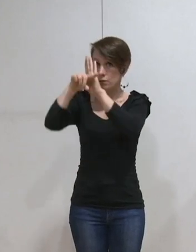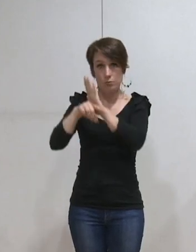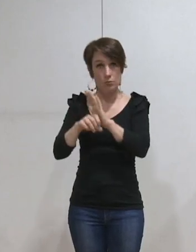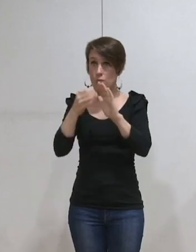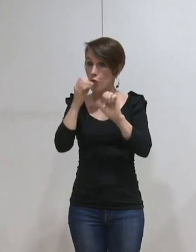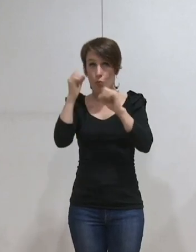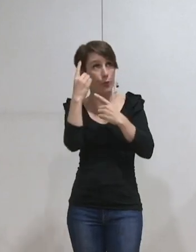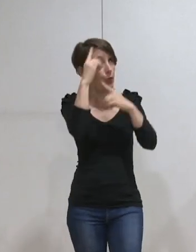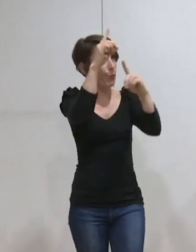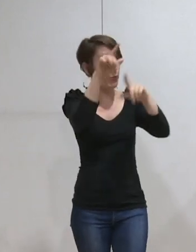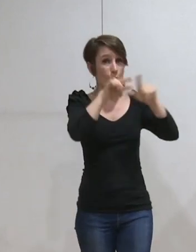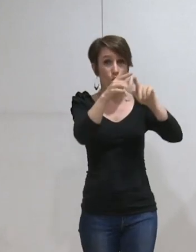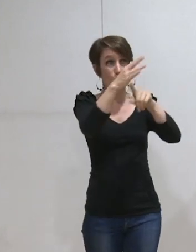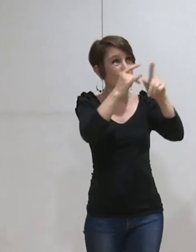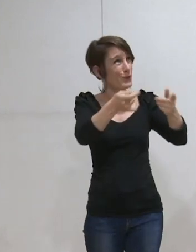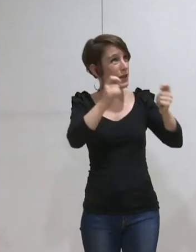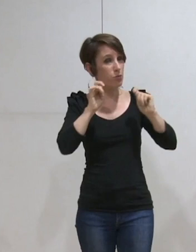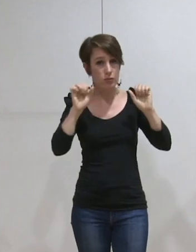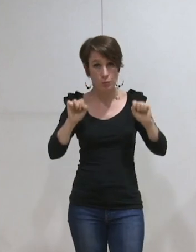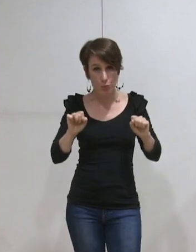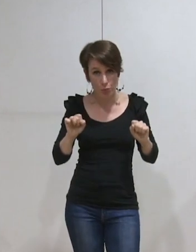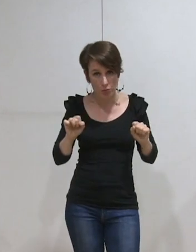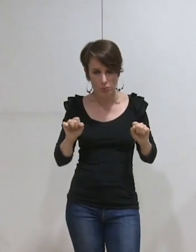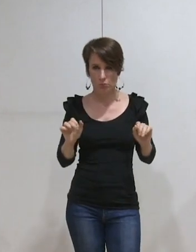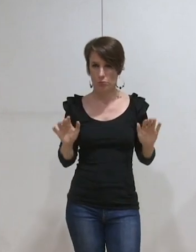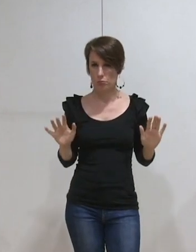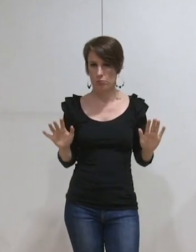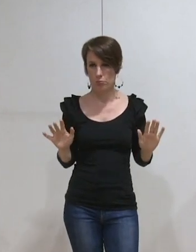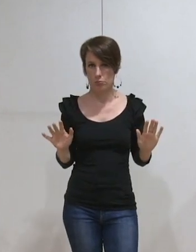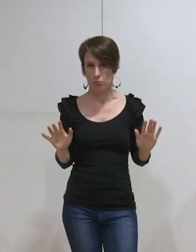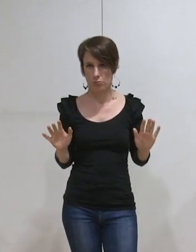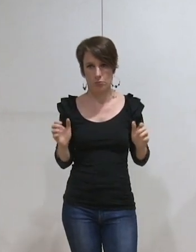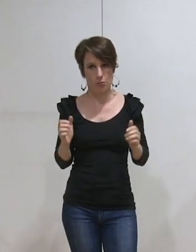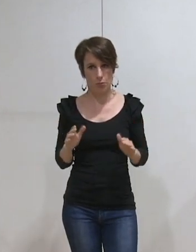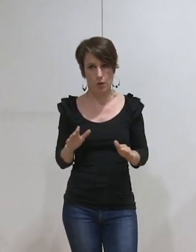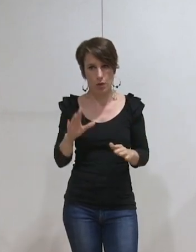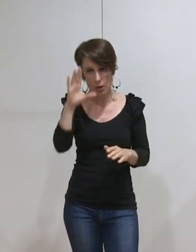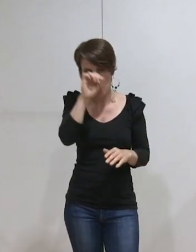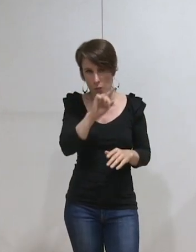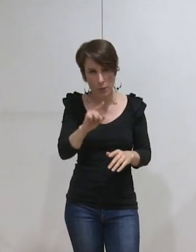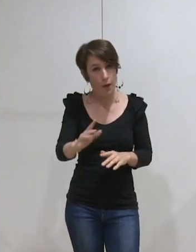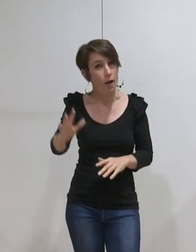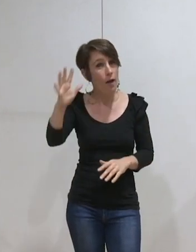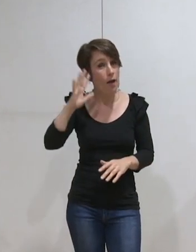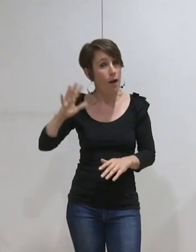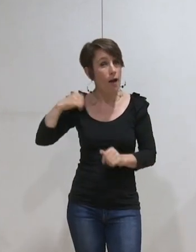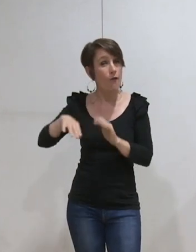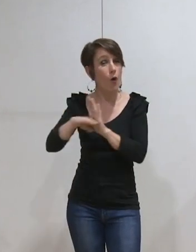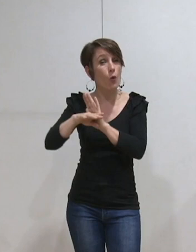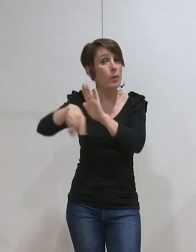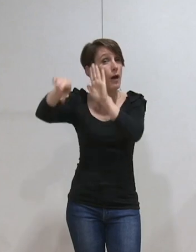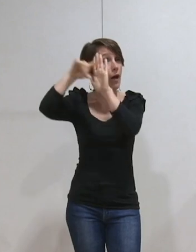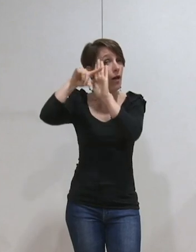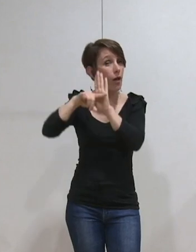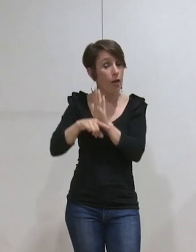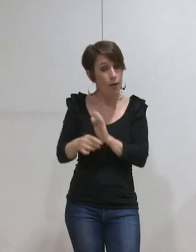logement social c'est oubli les raisons pour lesquelles ces critères ont été mis en place à l'origine c'était pour avoir